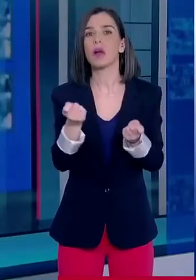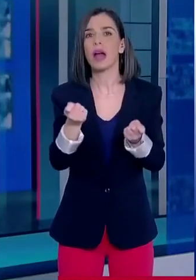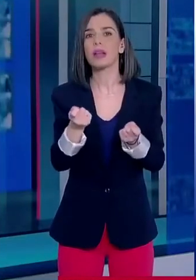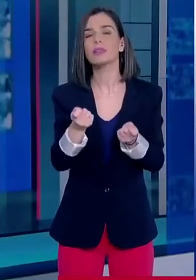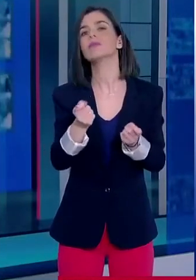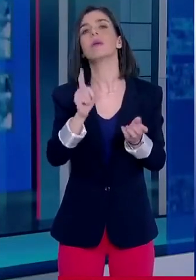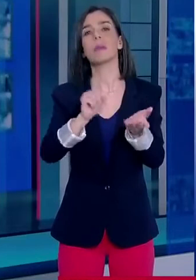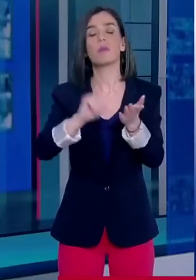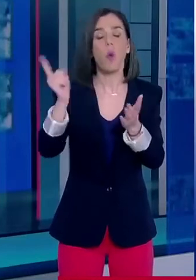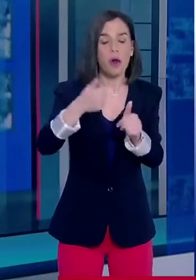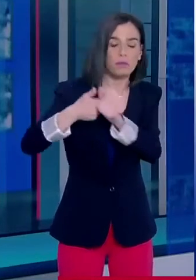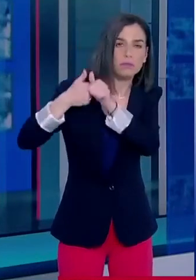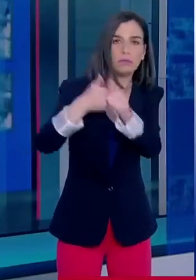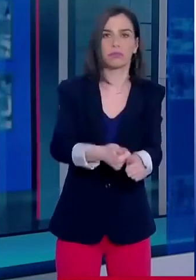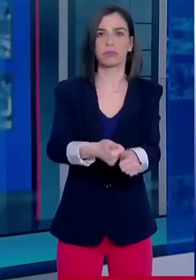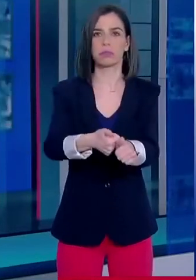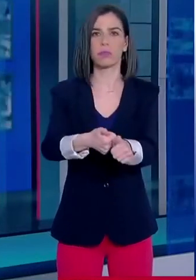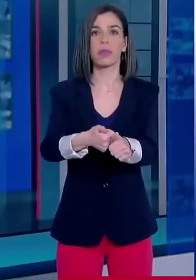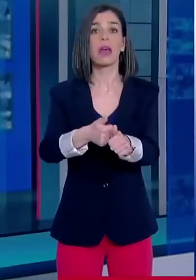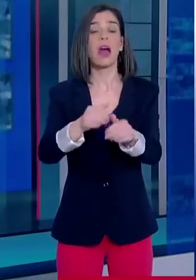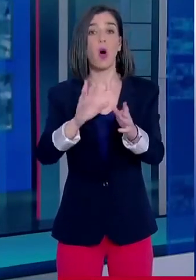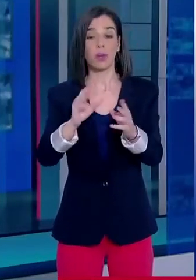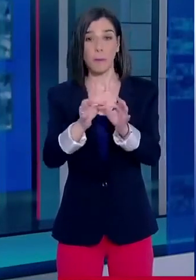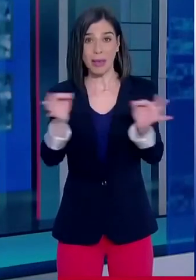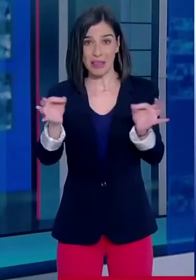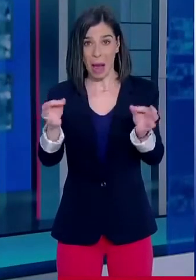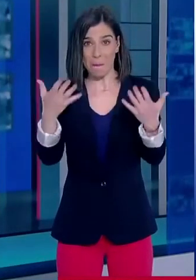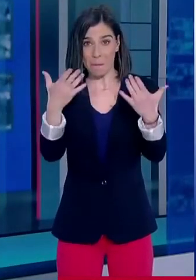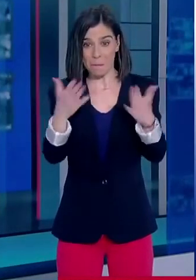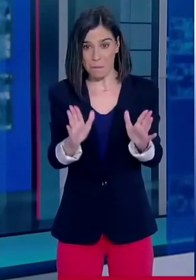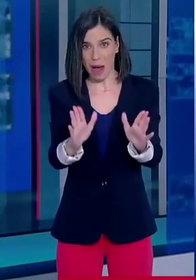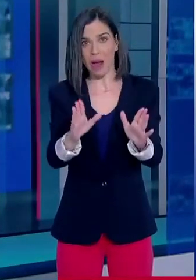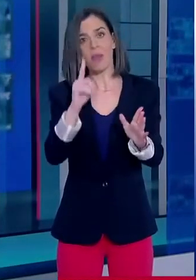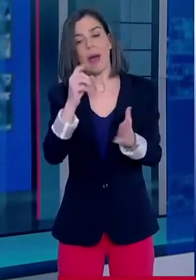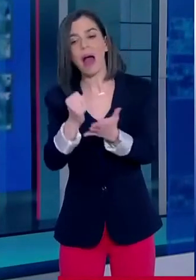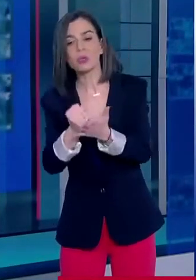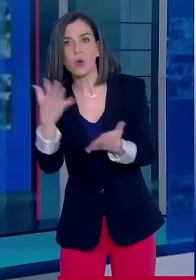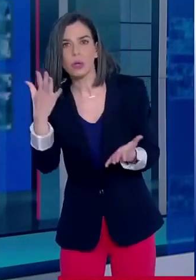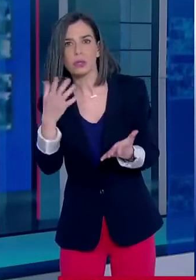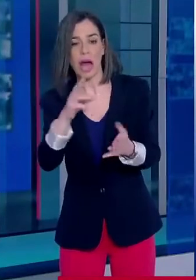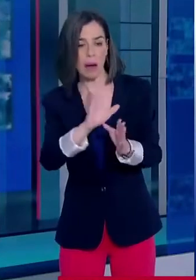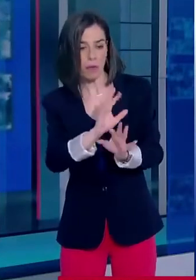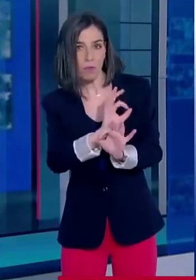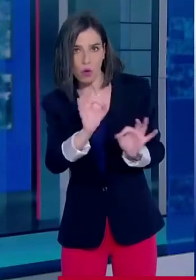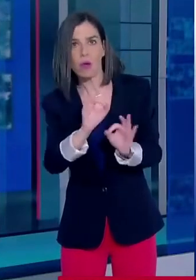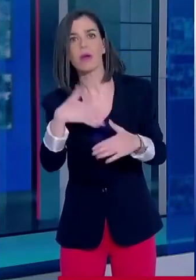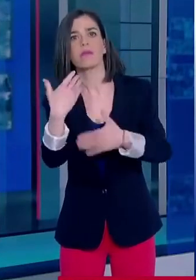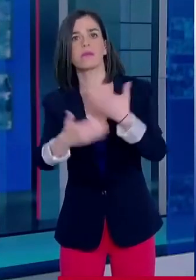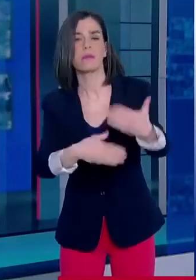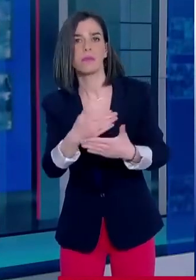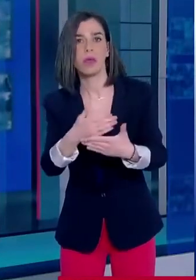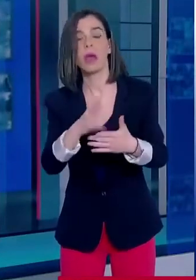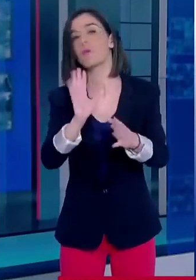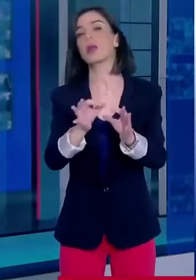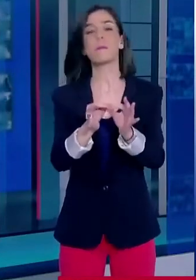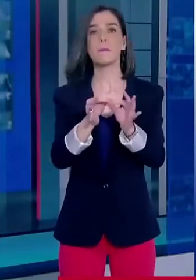είναι αποδεκτή για κανέναν. Σε κάθε φάση θα αξιολογούνται εξελίξεις που έχουν σχέση με την υγεία του πληθυσμού και θα προχωρούμε. Πιθανόν κάπου να χρειάζεται